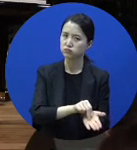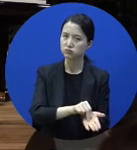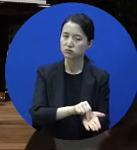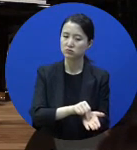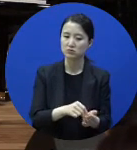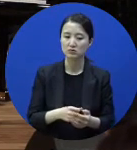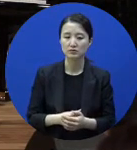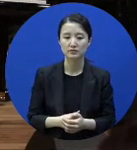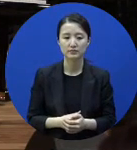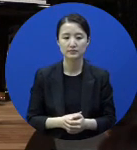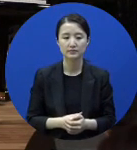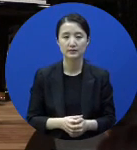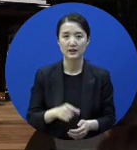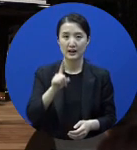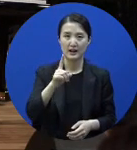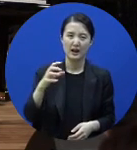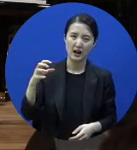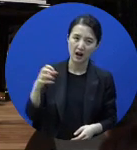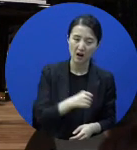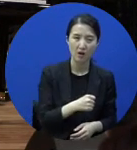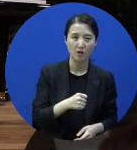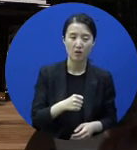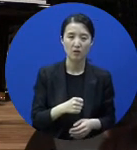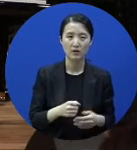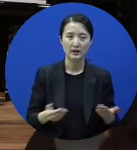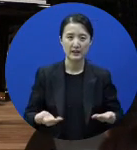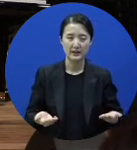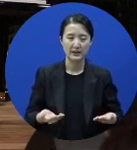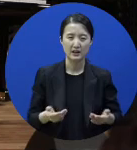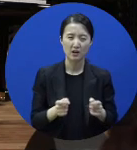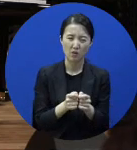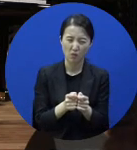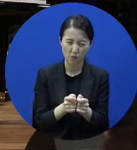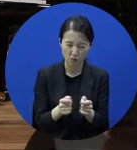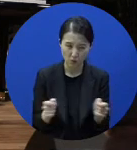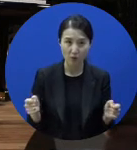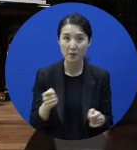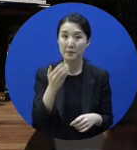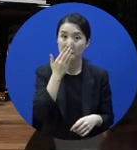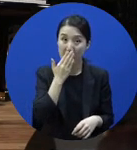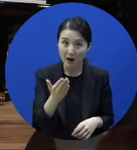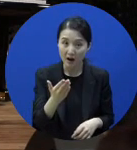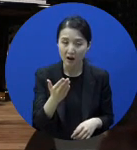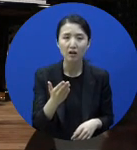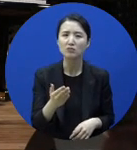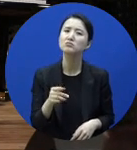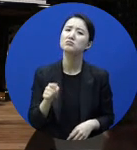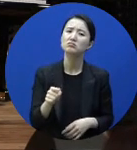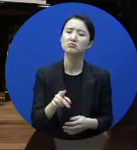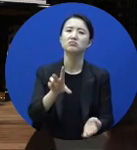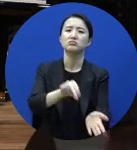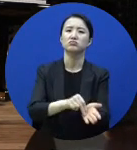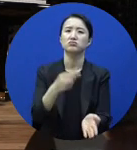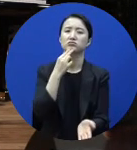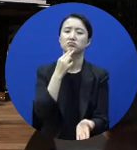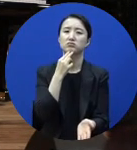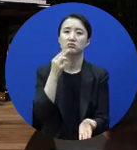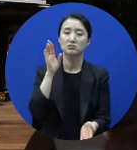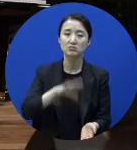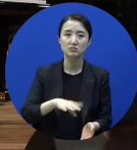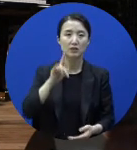계속 평생 동일한 직업을 할 수 있으면 되게 좋은 겁니다. 근데 그렇지 못하다 보니까 변화에 따른 또 다른